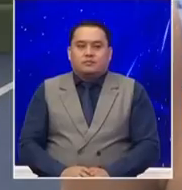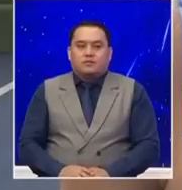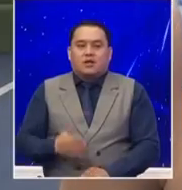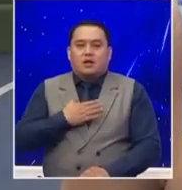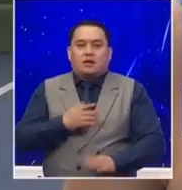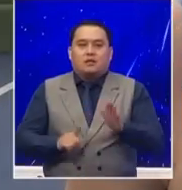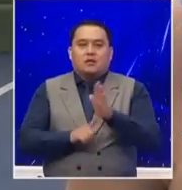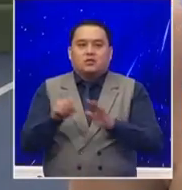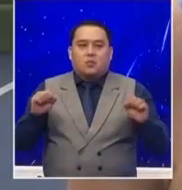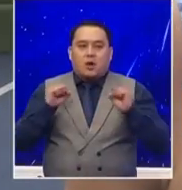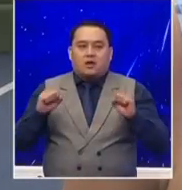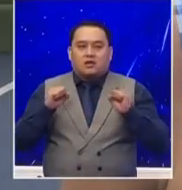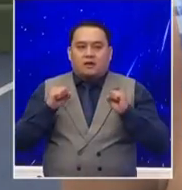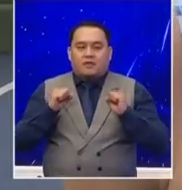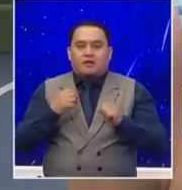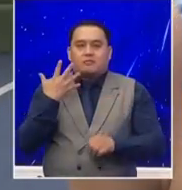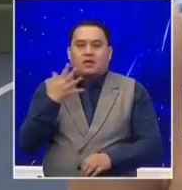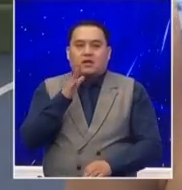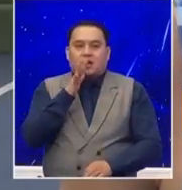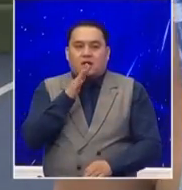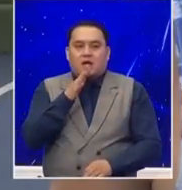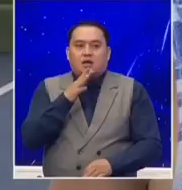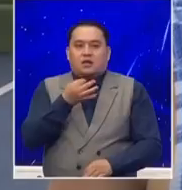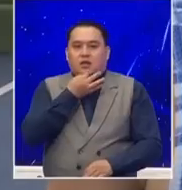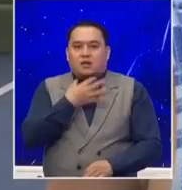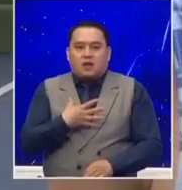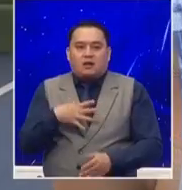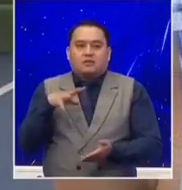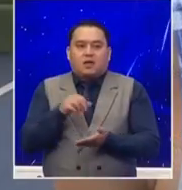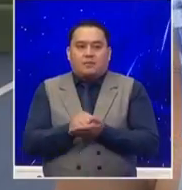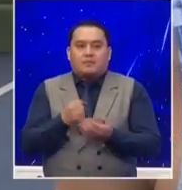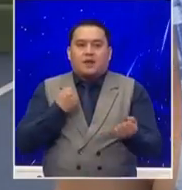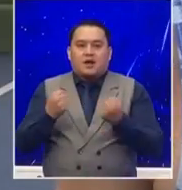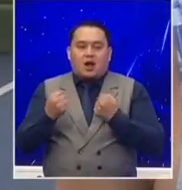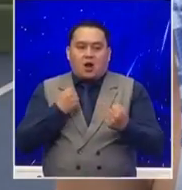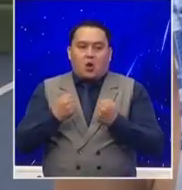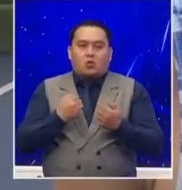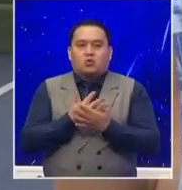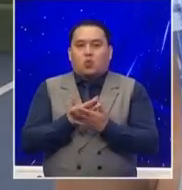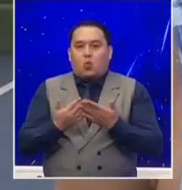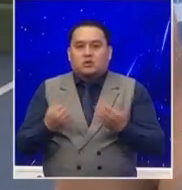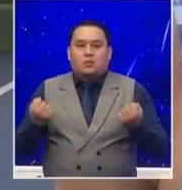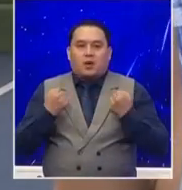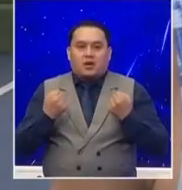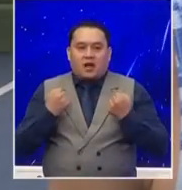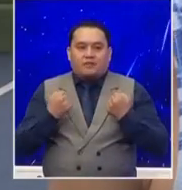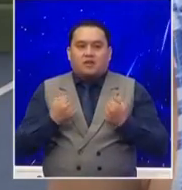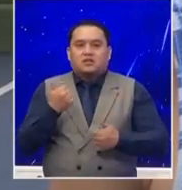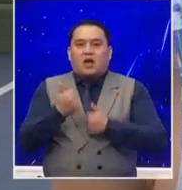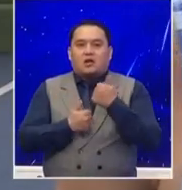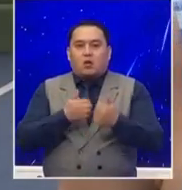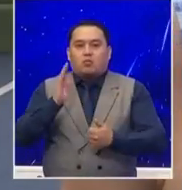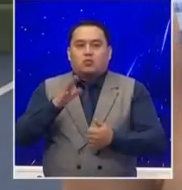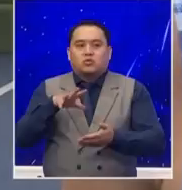Я начал заниматься спортивной гимнастикой в 5 лет. Мне очень нравится заниматься на перекладине коней и других спортивных снарядах. На соревнованиях